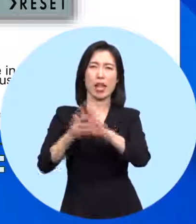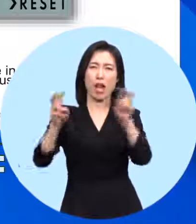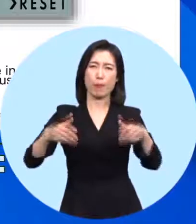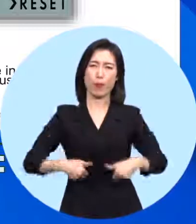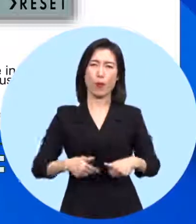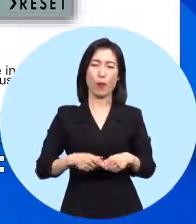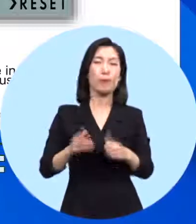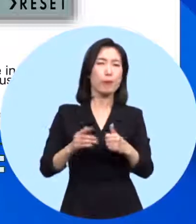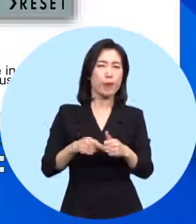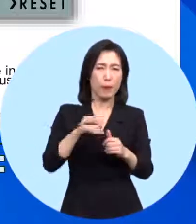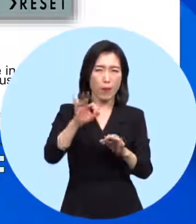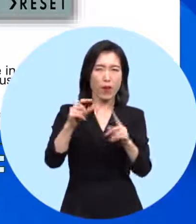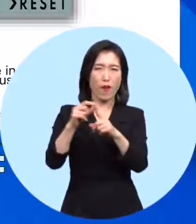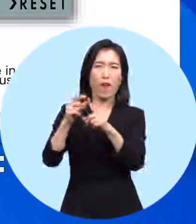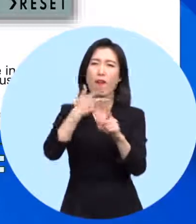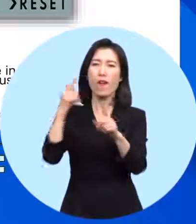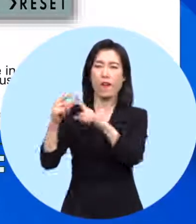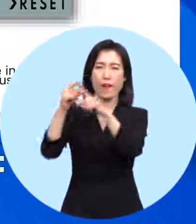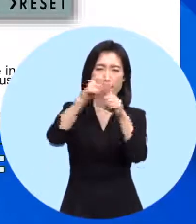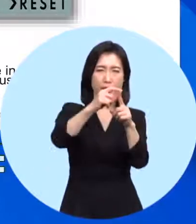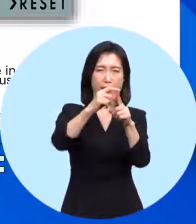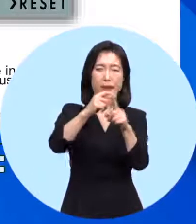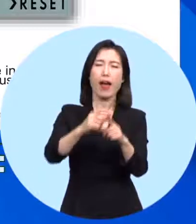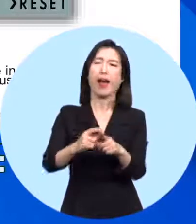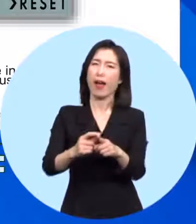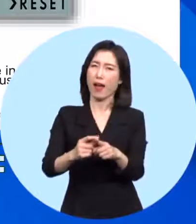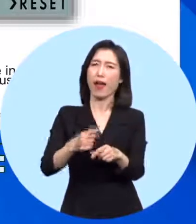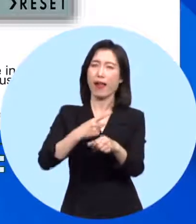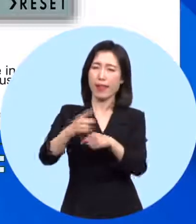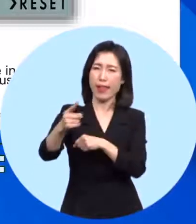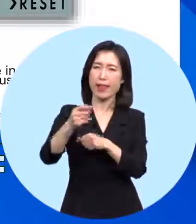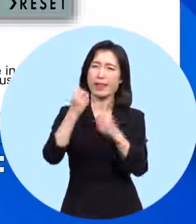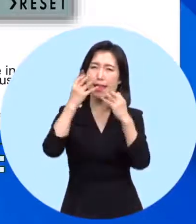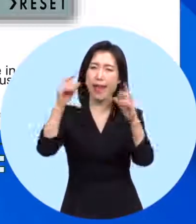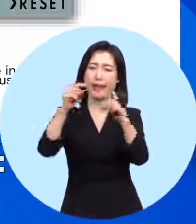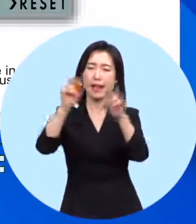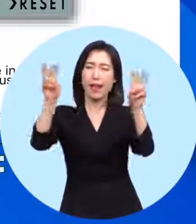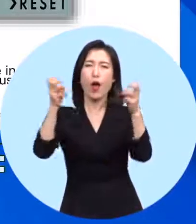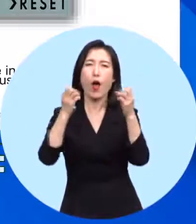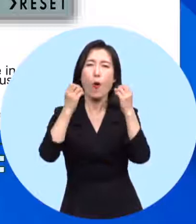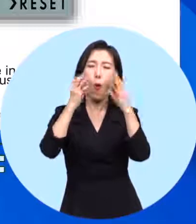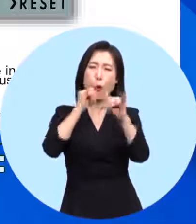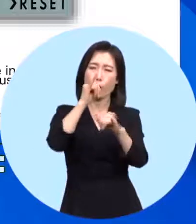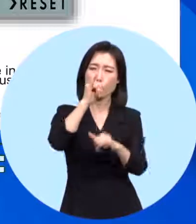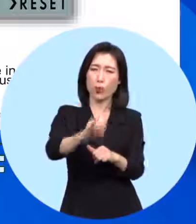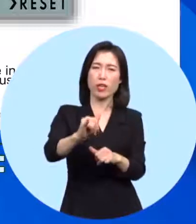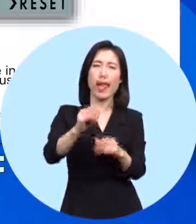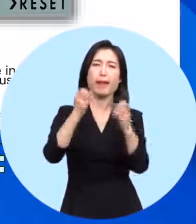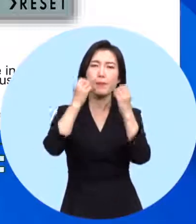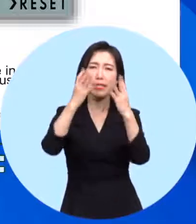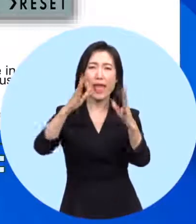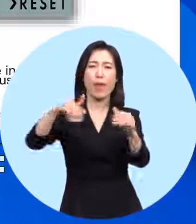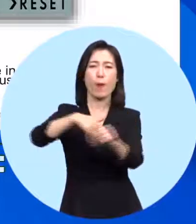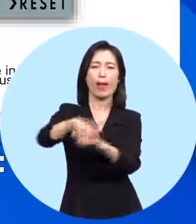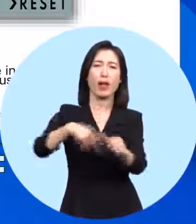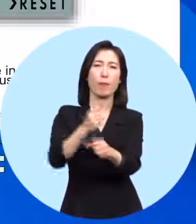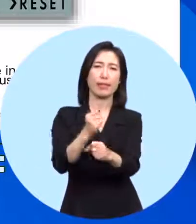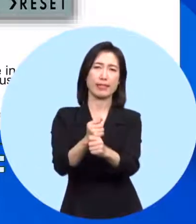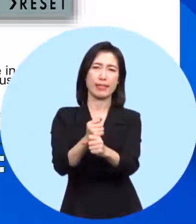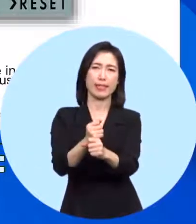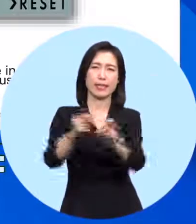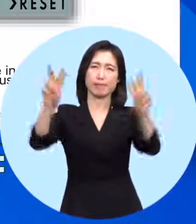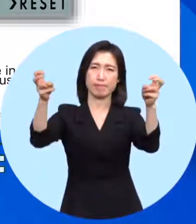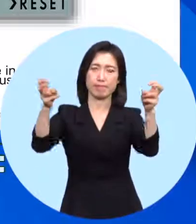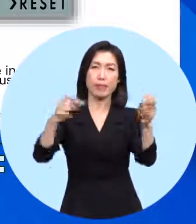내년도 주제가 위대한 새판 짜기. 그러더니 그 그때 센